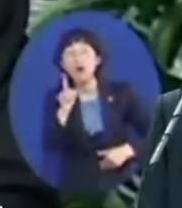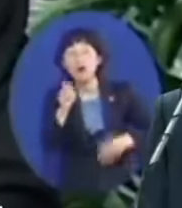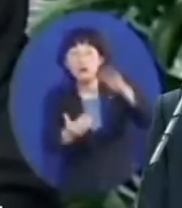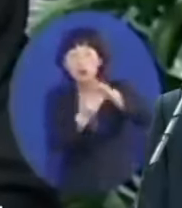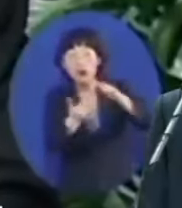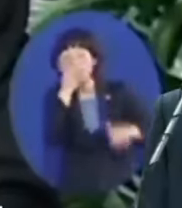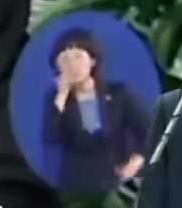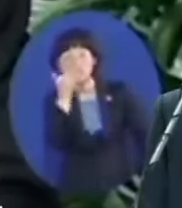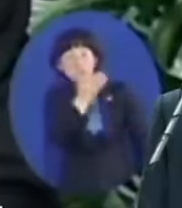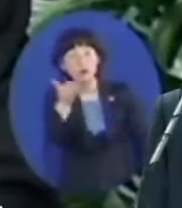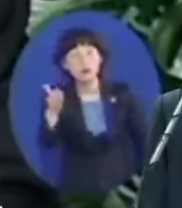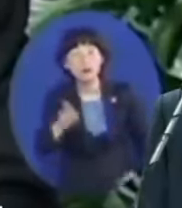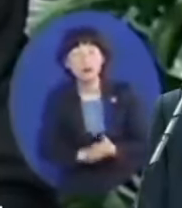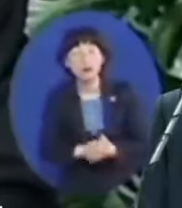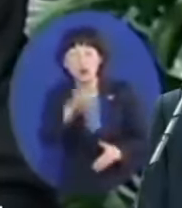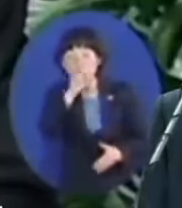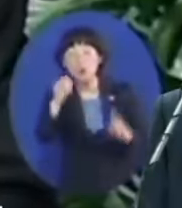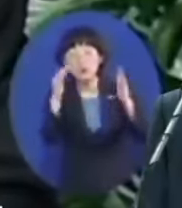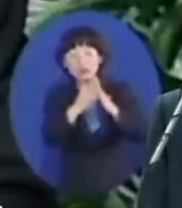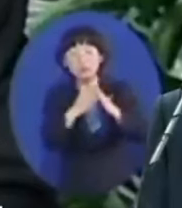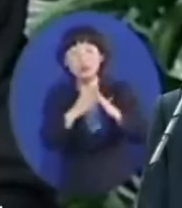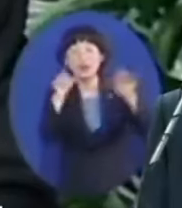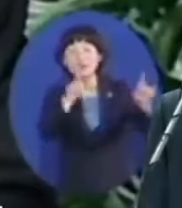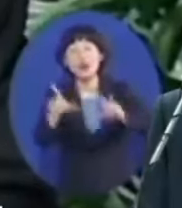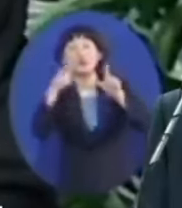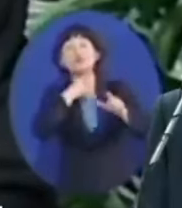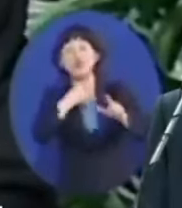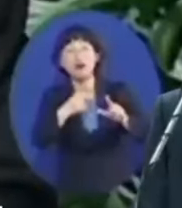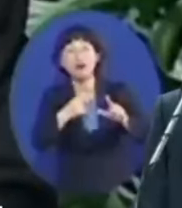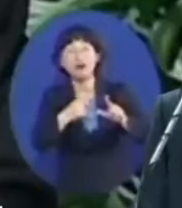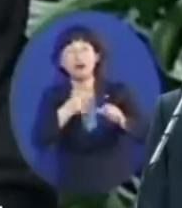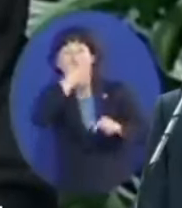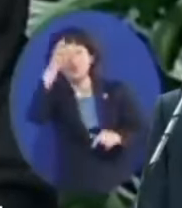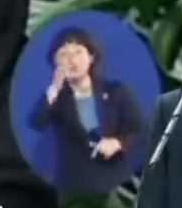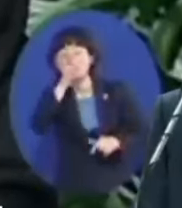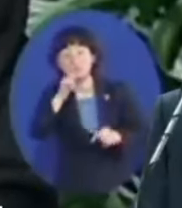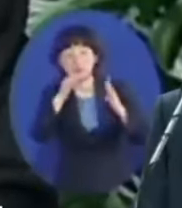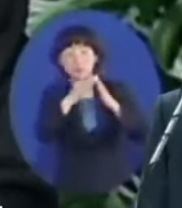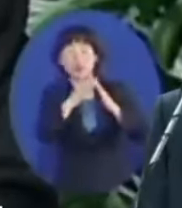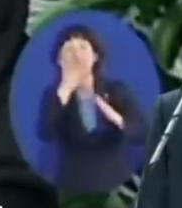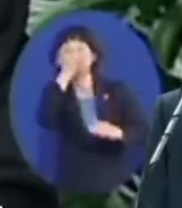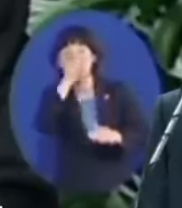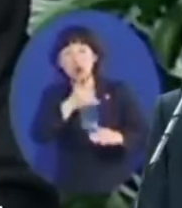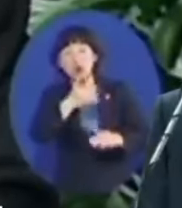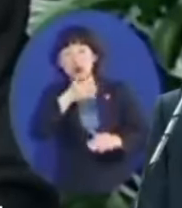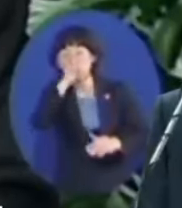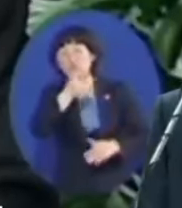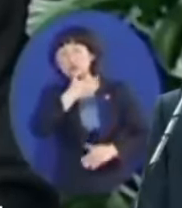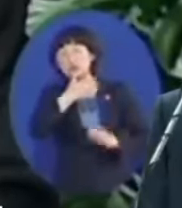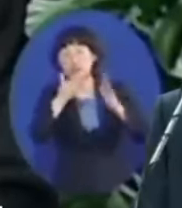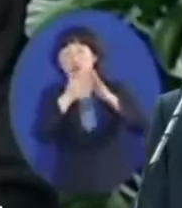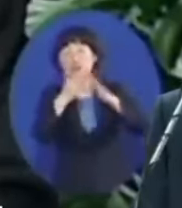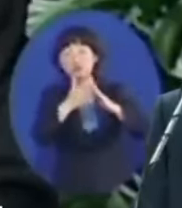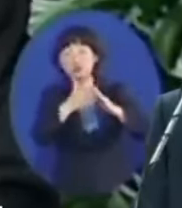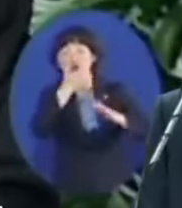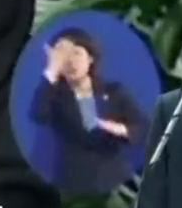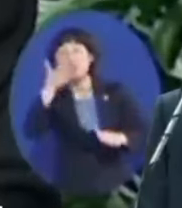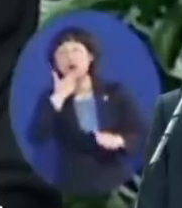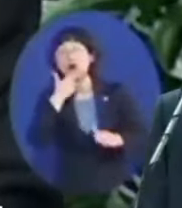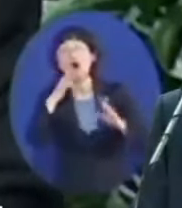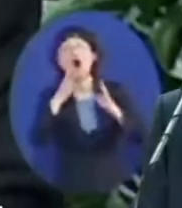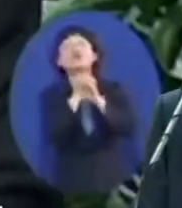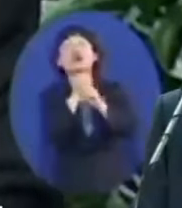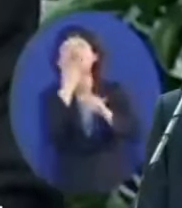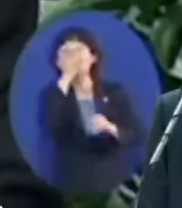성취합니까? 좋은 집에 살겠다는 꿈이 있어야 좋은 집을 구하지 좋은 집에 살겠다는 꿈도 없는데 언제 좋은 집에 들어가는 것입니까? 새